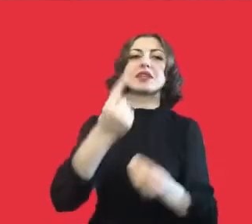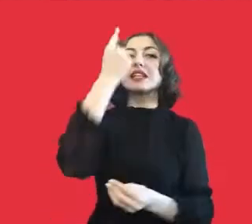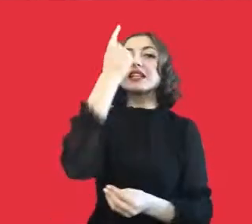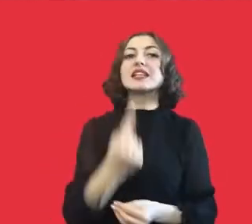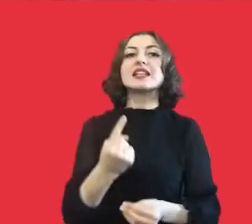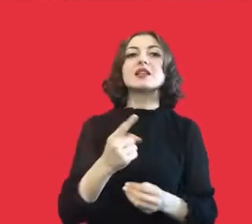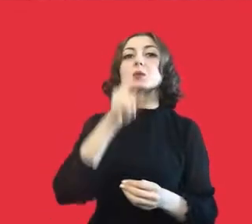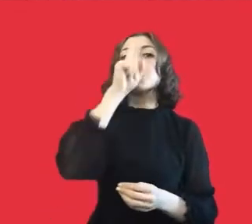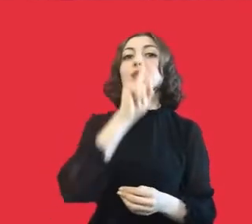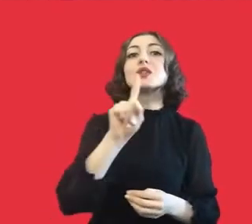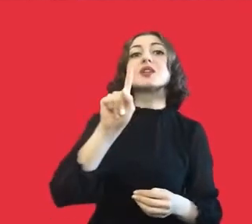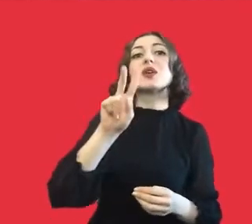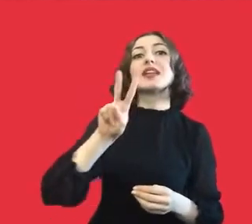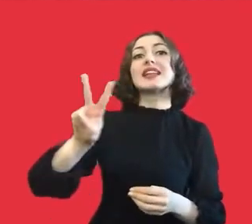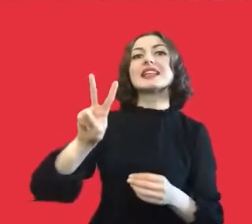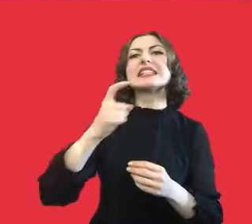bir çınar